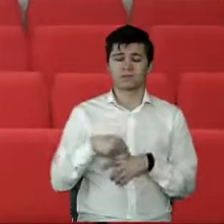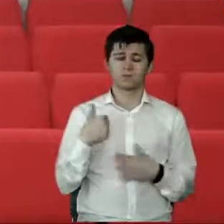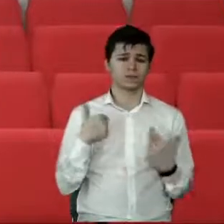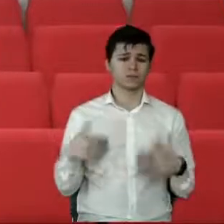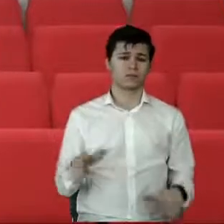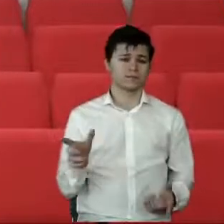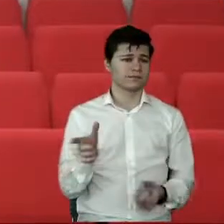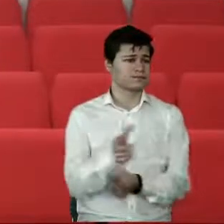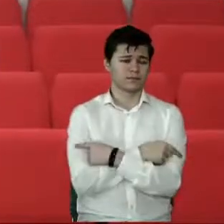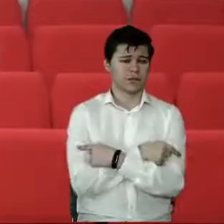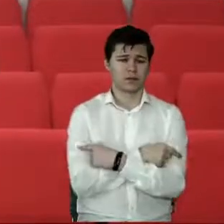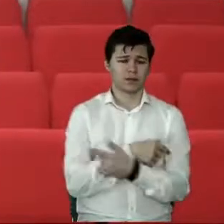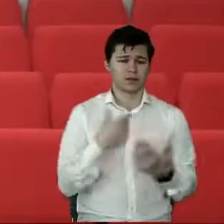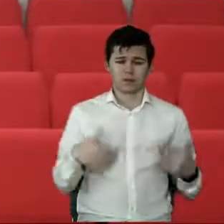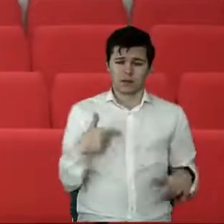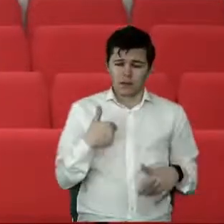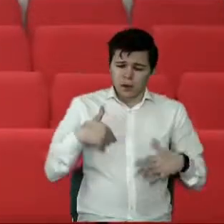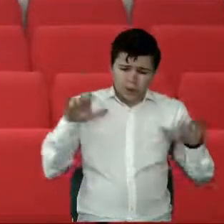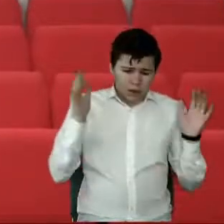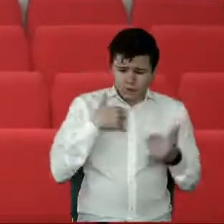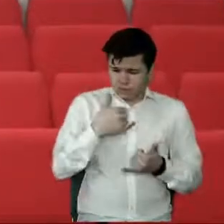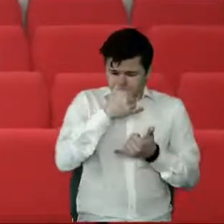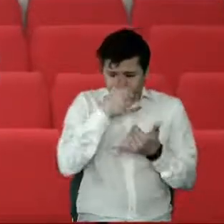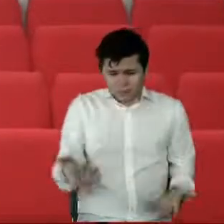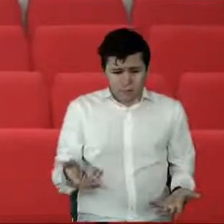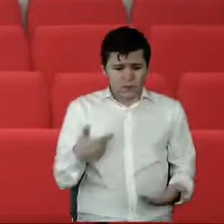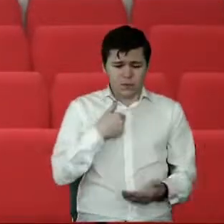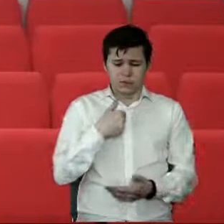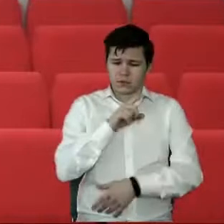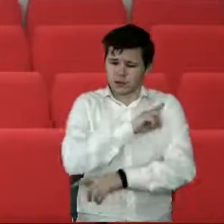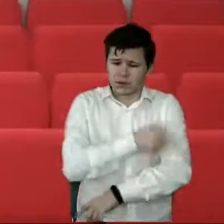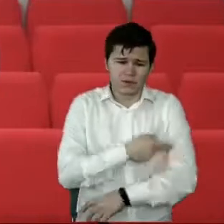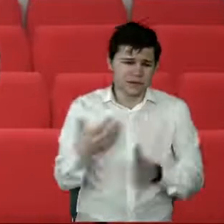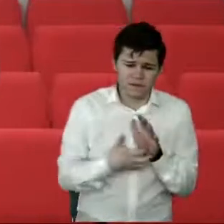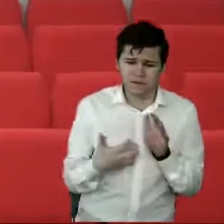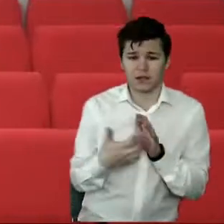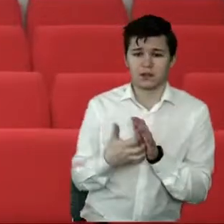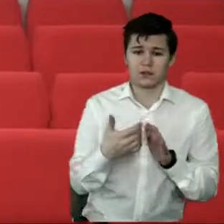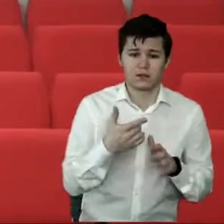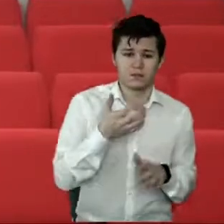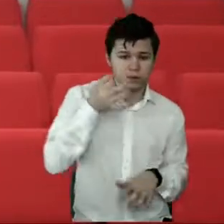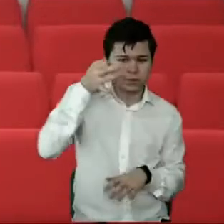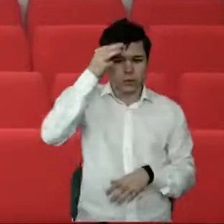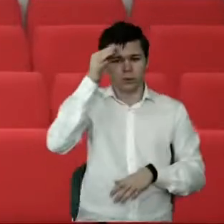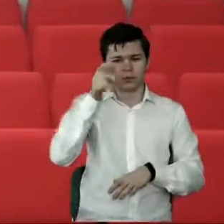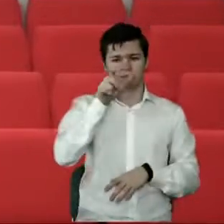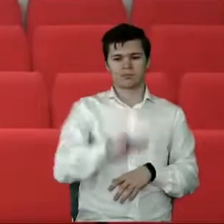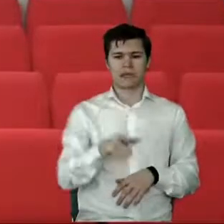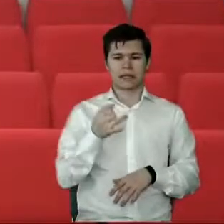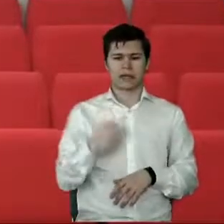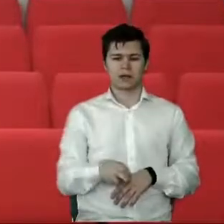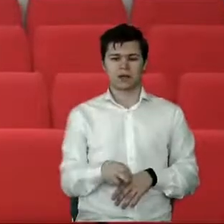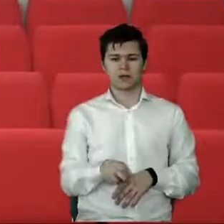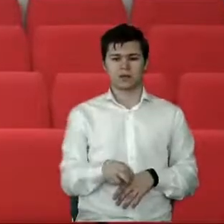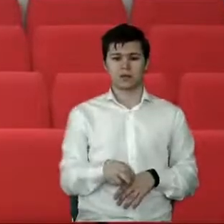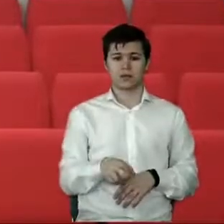ослабеваешь, что думаешь, что уже все, больше нету сил, больше я ничего не могу сделать, Вспомни об Илии. Но если